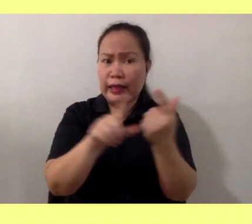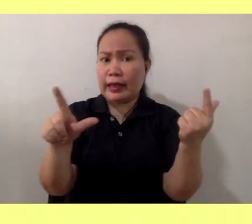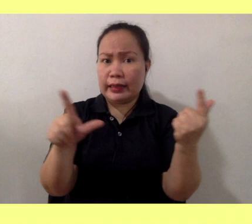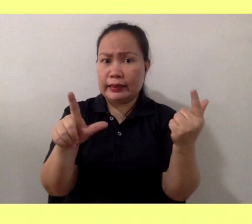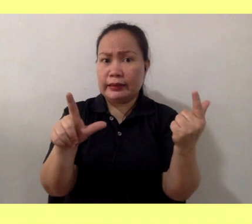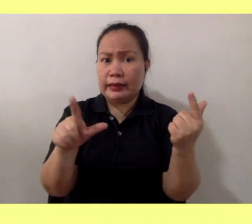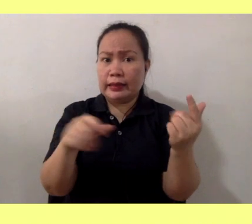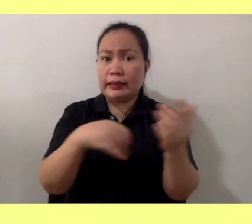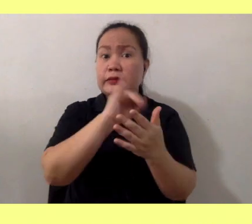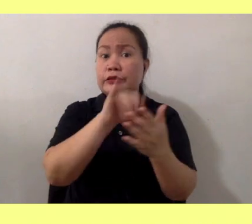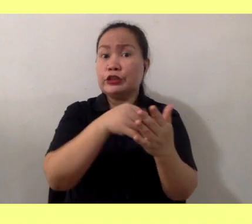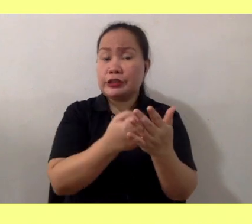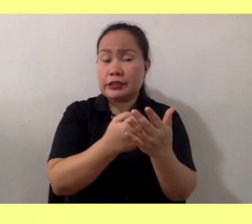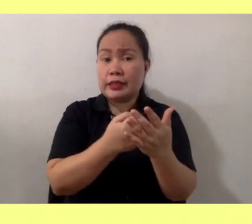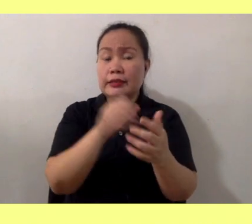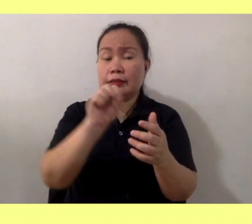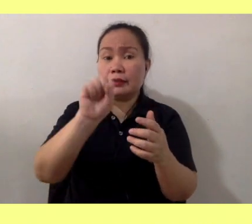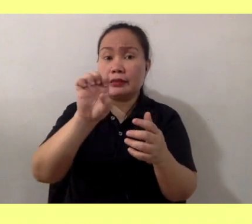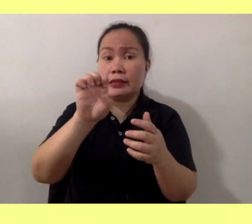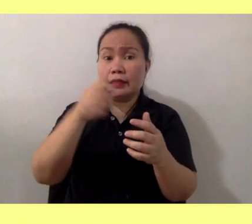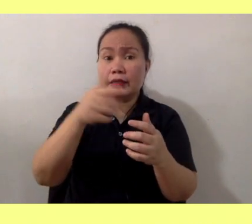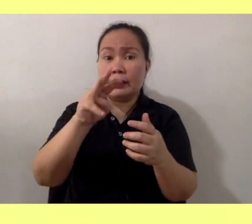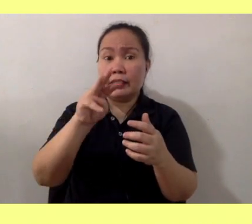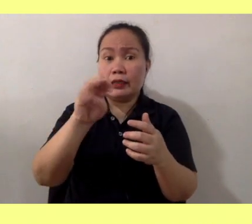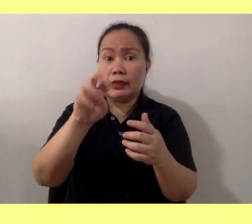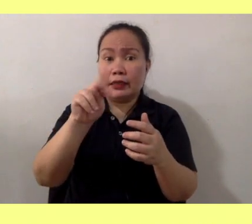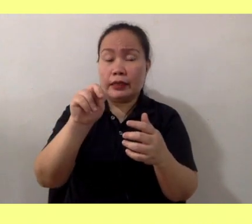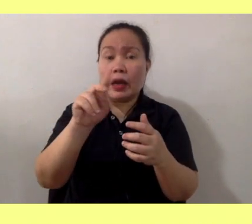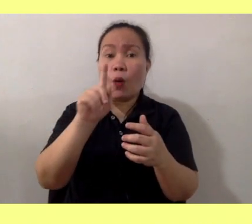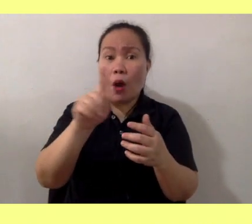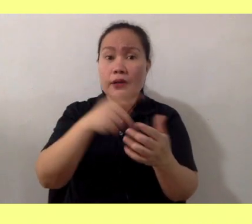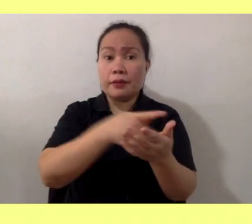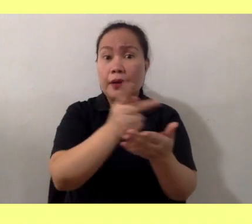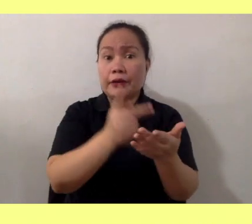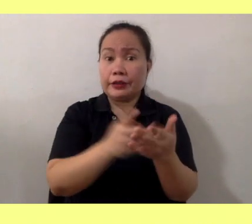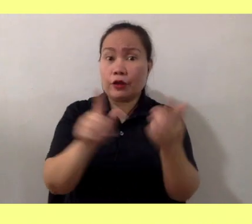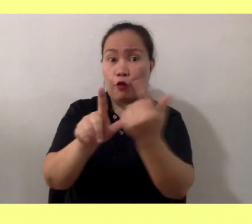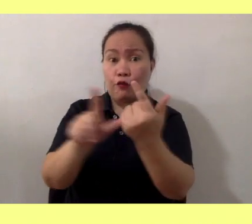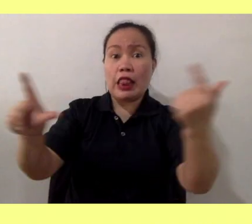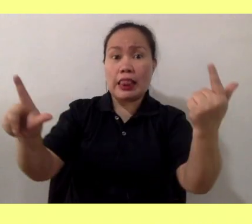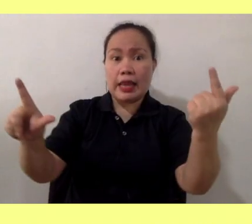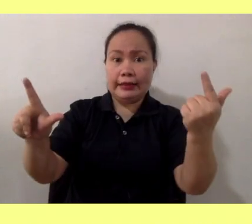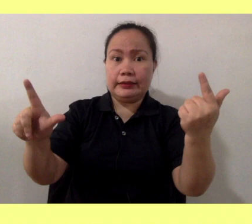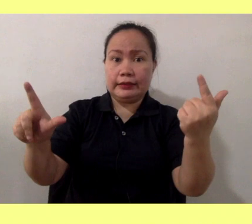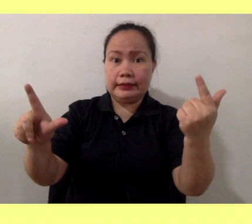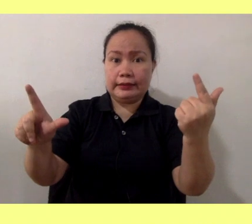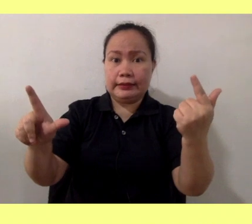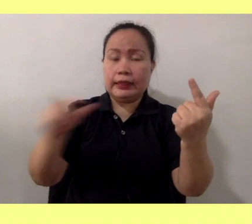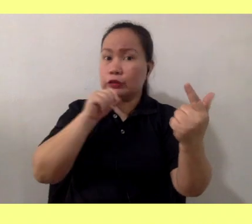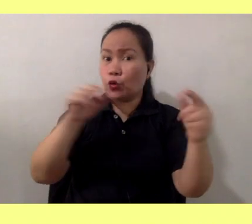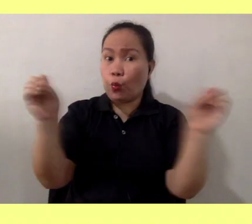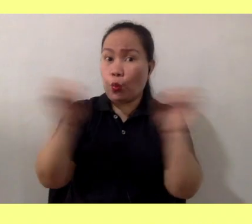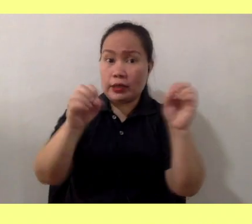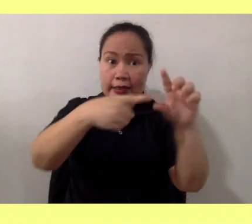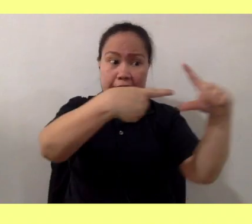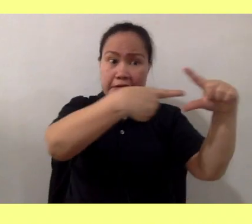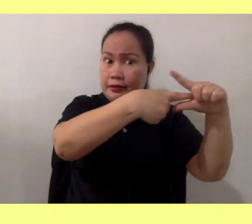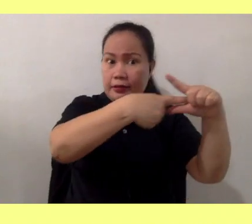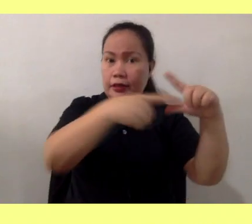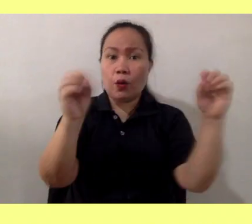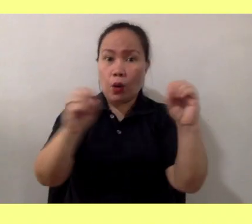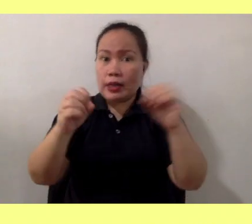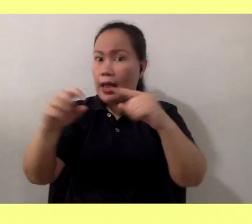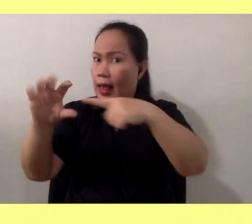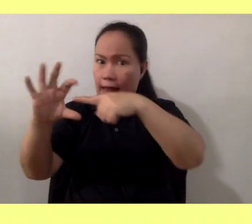a line. Okay, this is just a line segment. So, this is just one part of a line